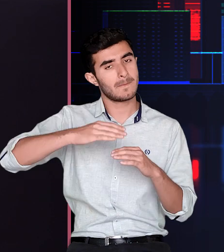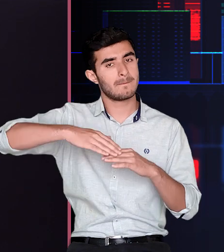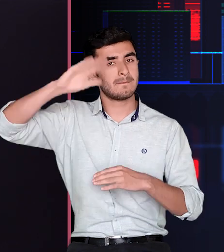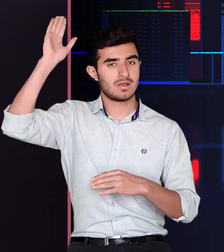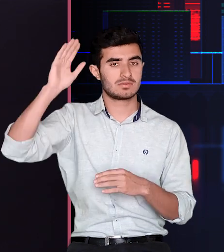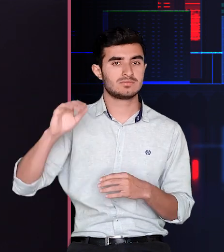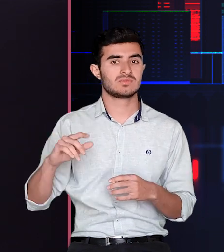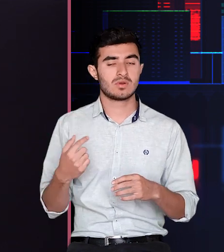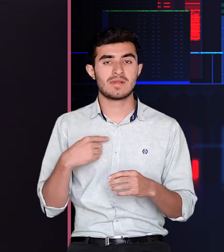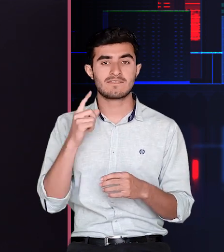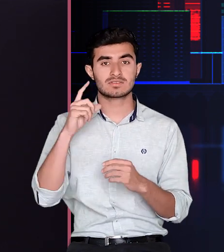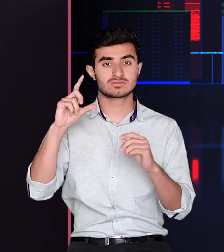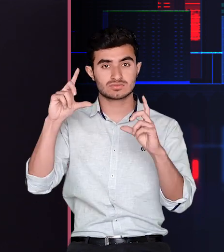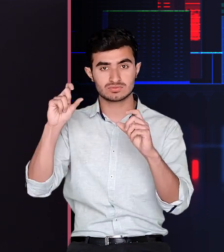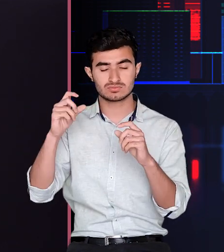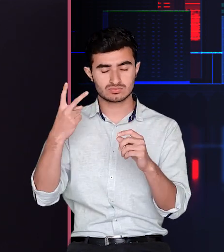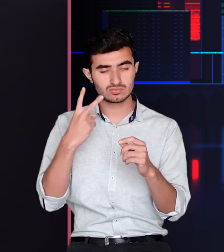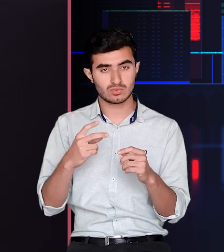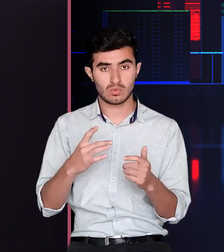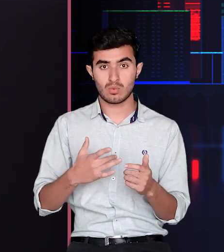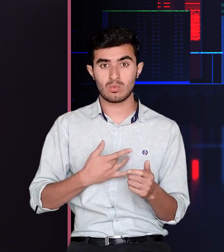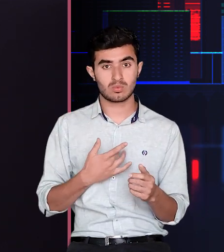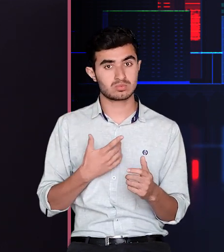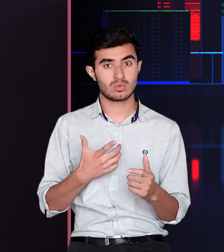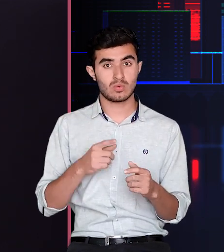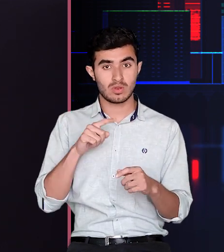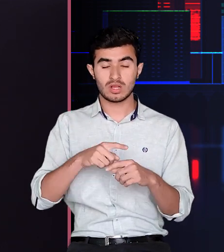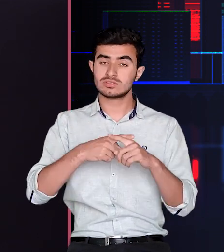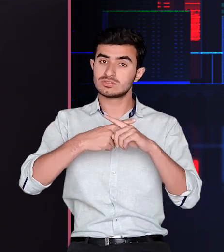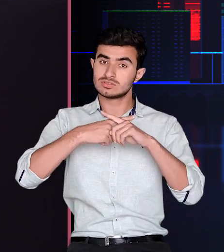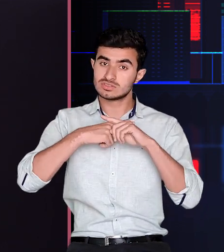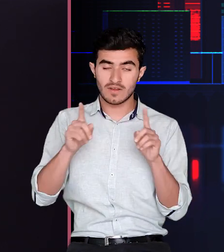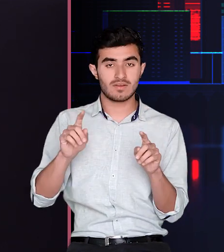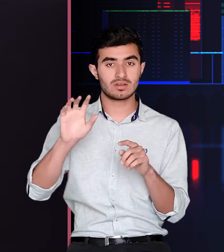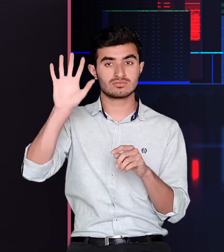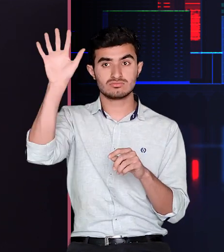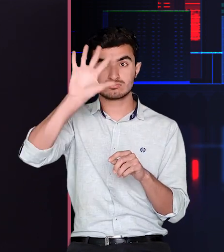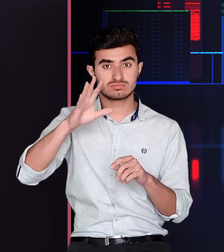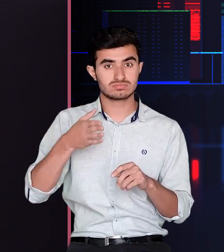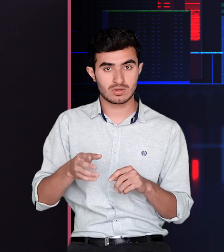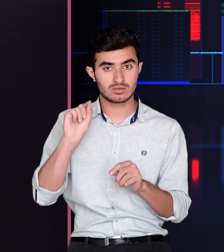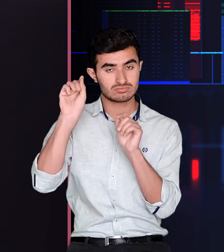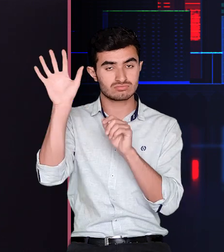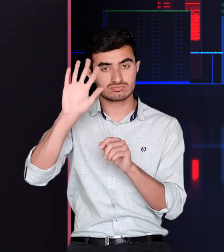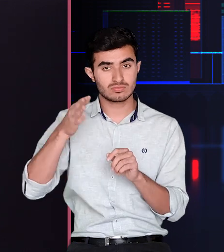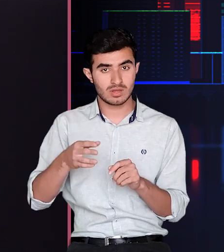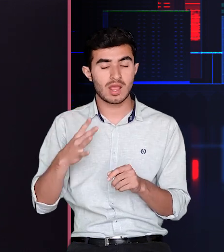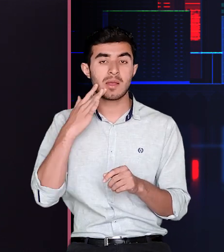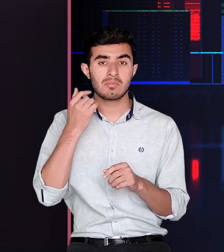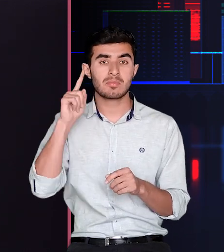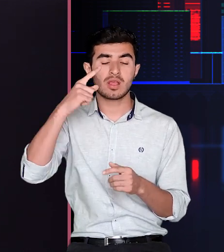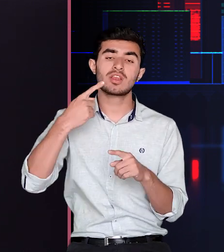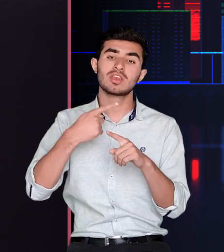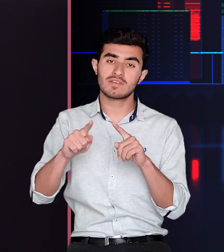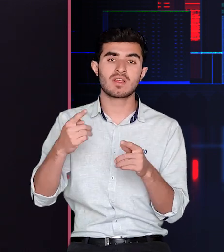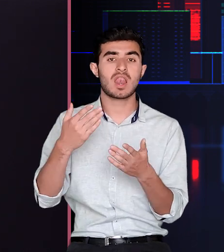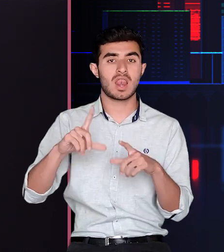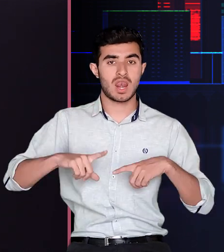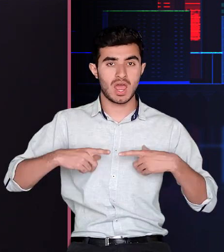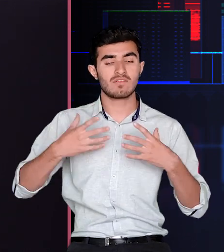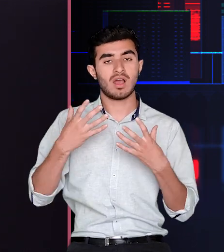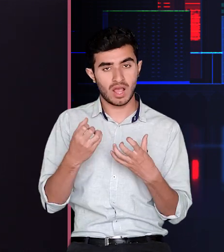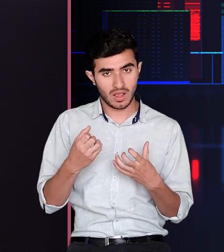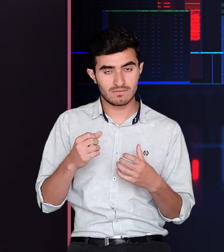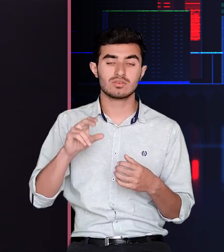मैंने फील किया था कि दिस इज़ एन एंटायर अनदर गैलेक्सी, जिसके अंदर शायद लाइफ हो, शायद लाइफ ना हो, वी डोंट नो